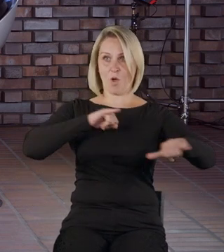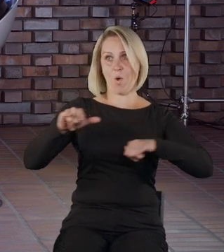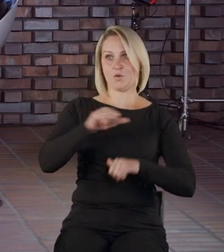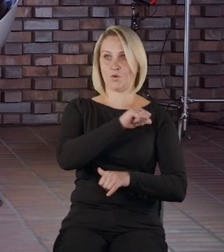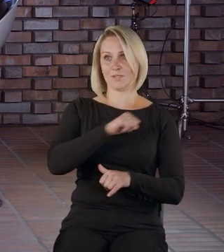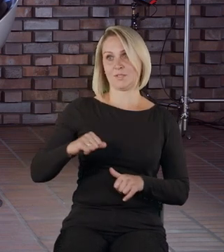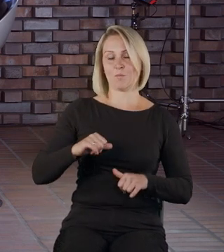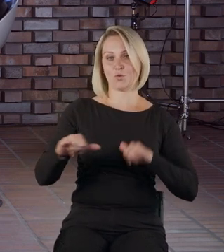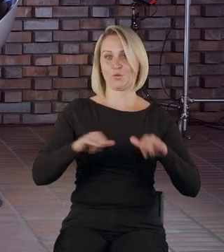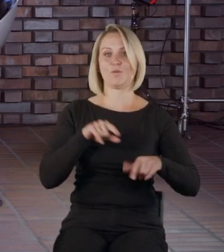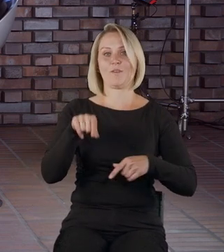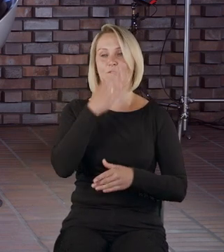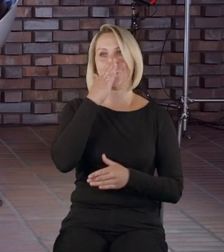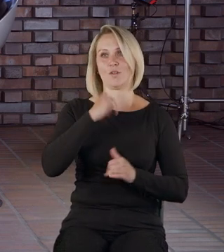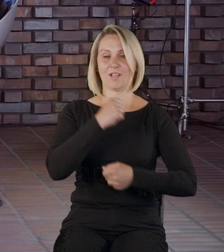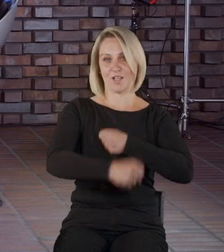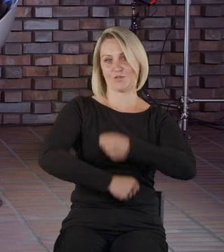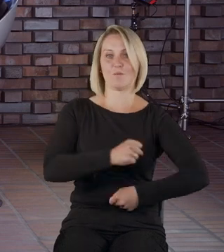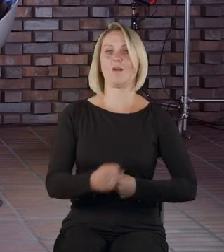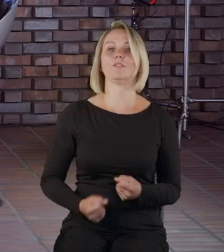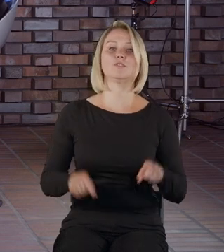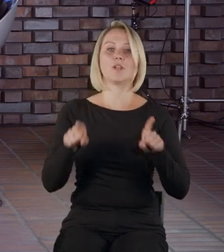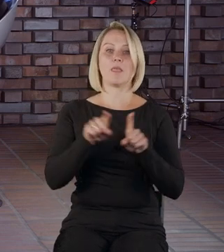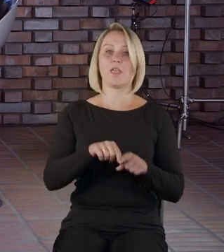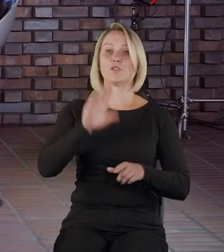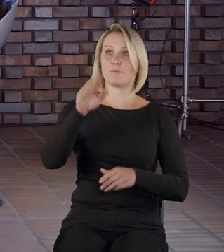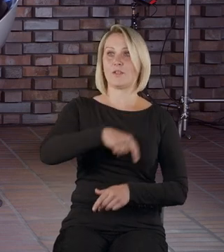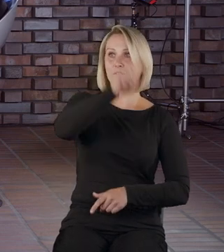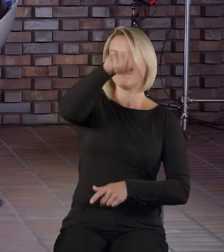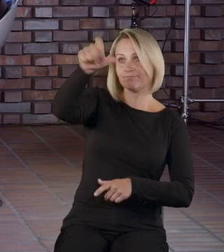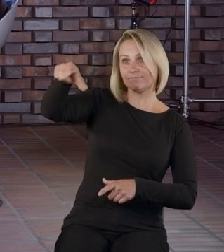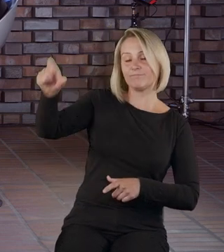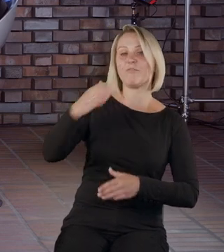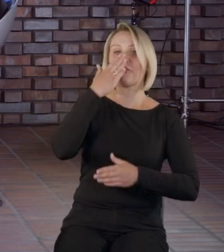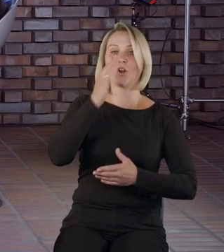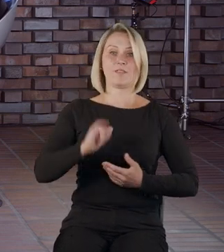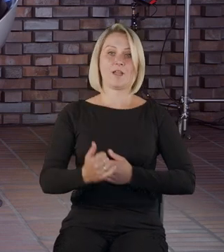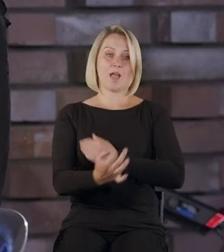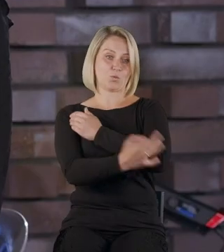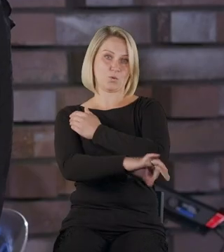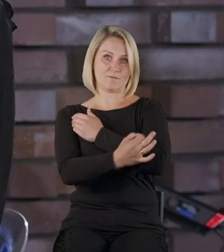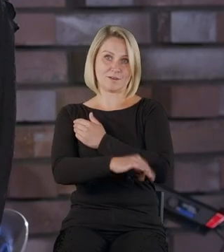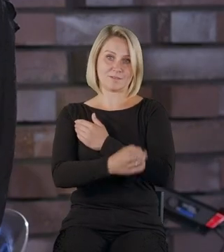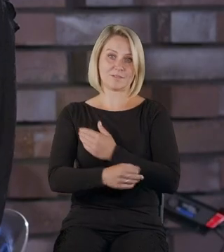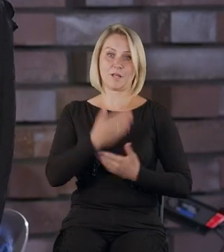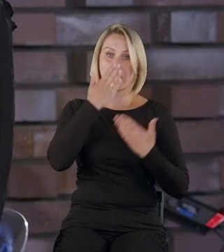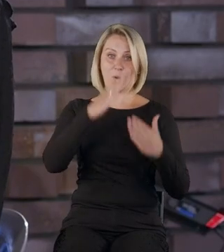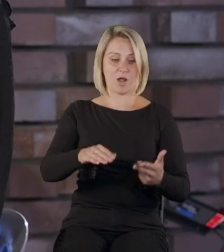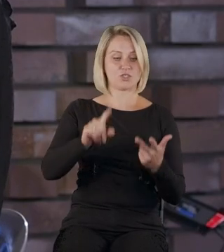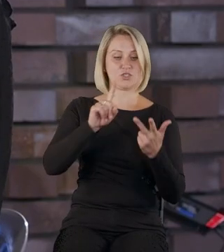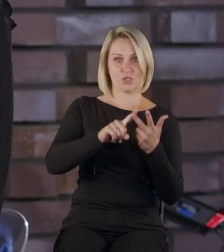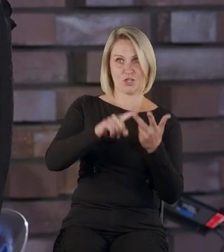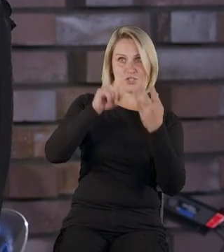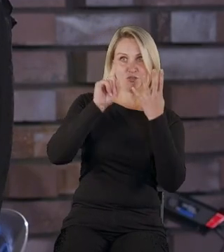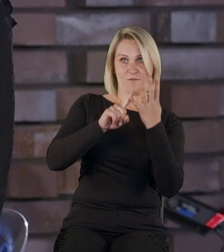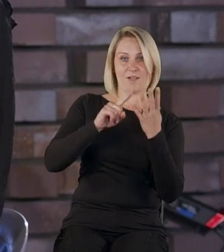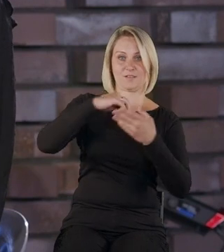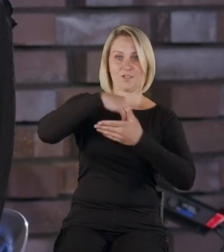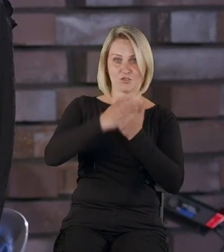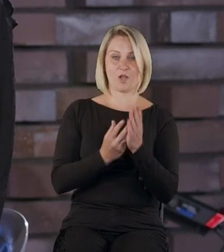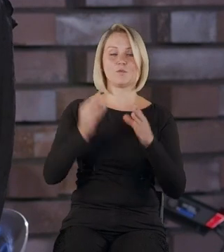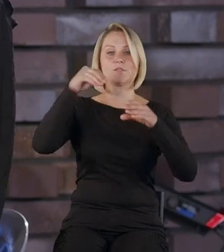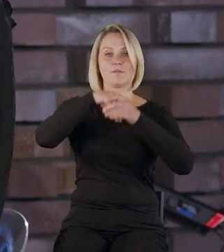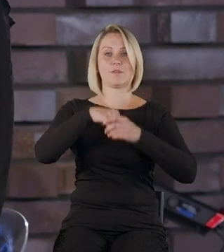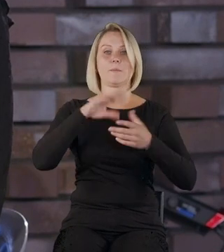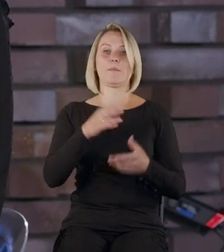studenckiego. W drugiej części zaprezentują się wydziały i jednostki dydaktyczne Uniwersytetu Śląskiego. W trzeciej i czwartej części